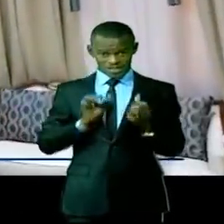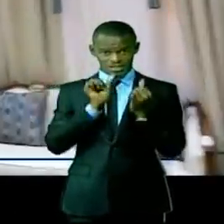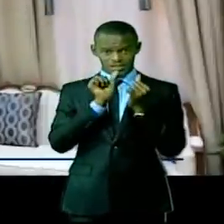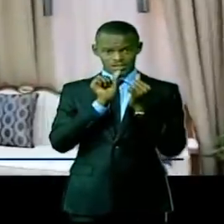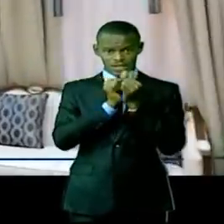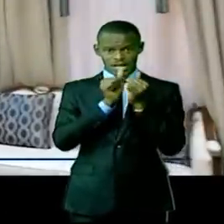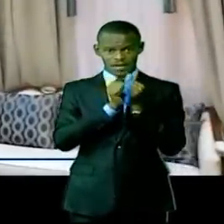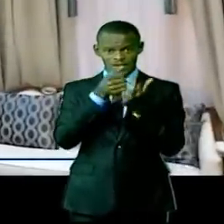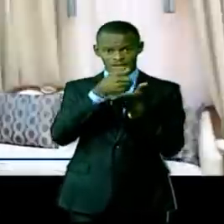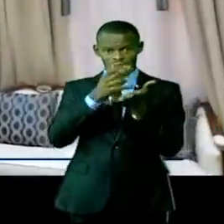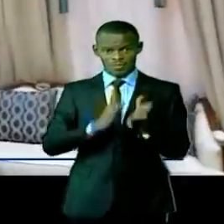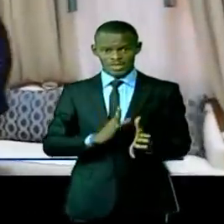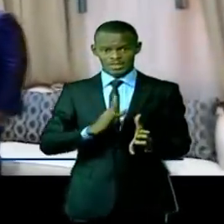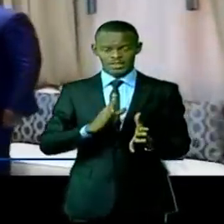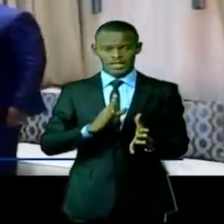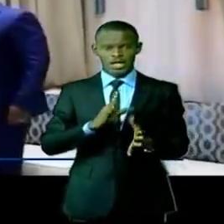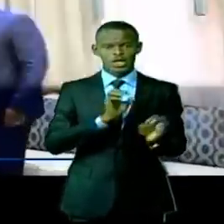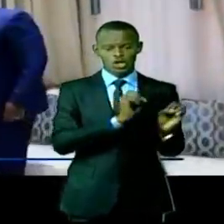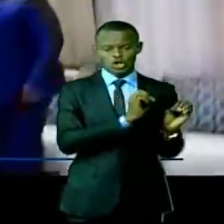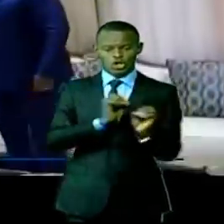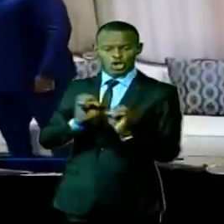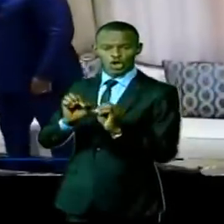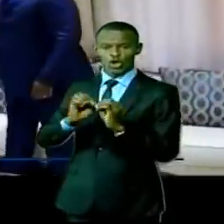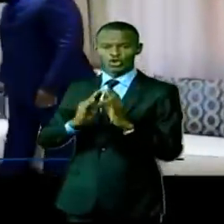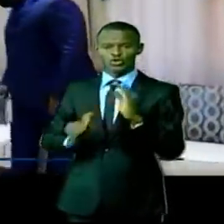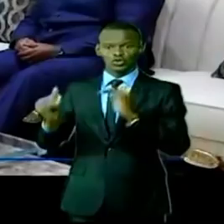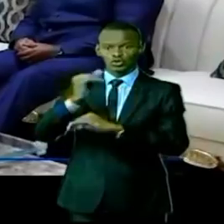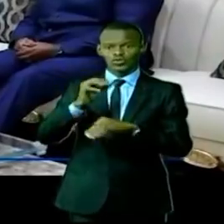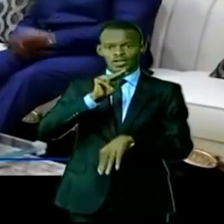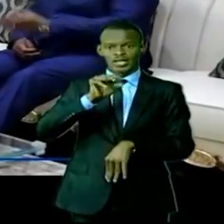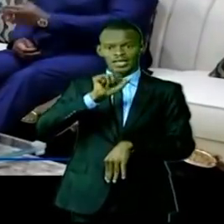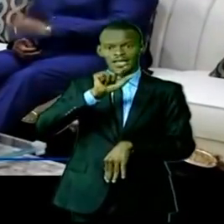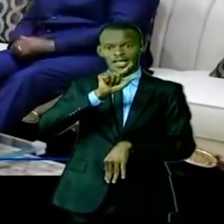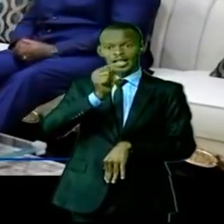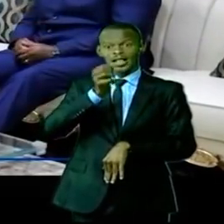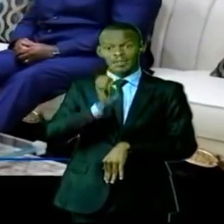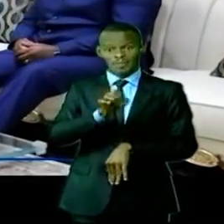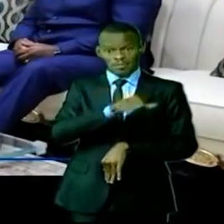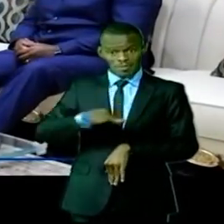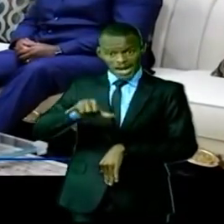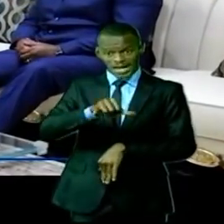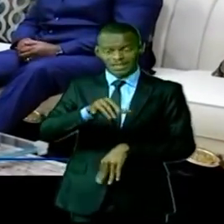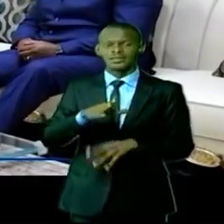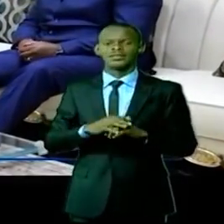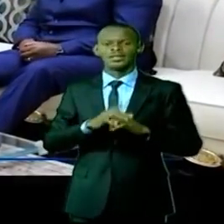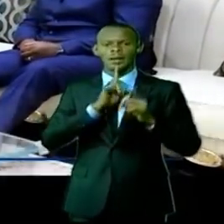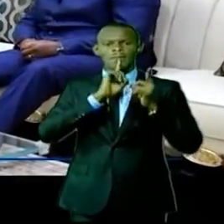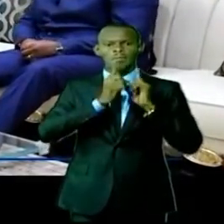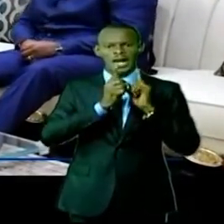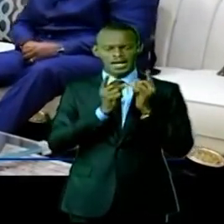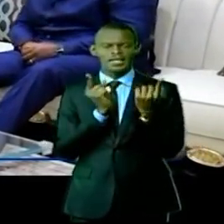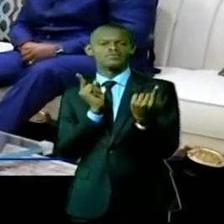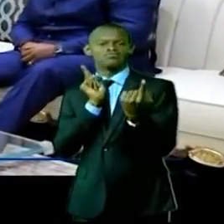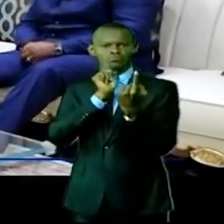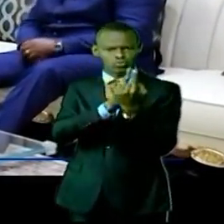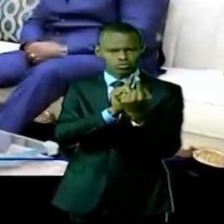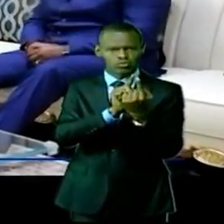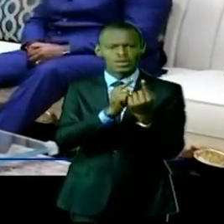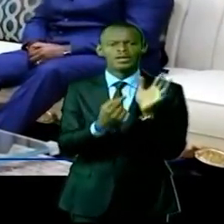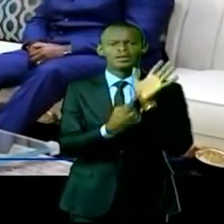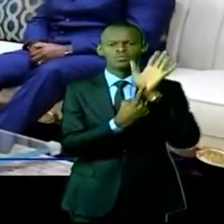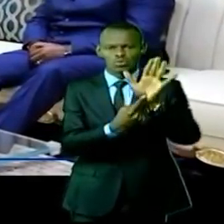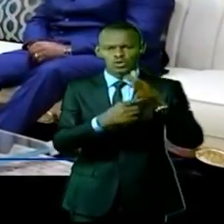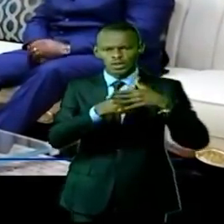l'ordre souverain de Malte en RDC, Geoffroy de Liedkerk, a aussi présenté les condoléances au président de